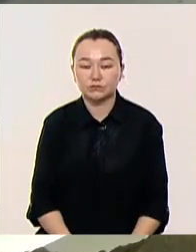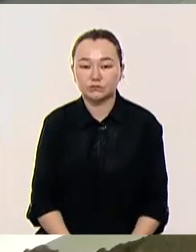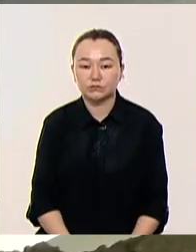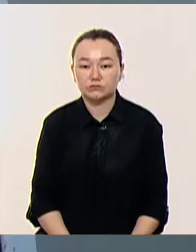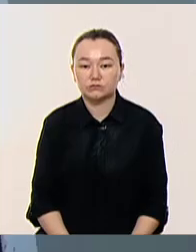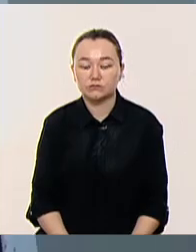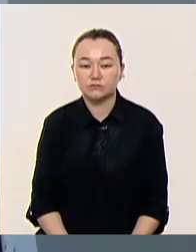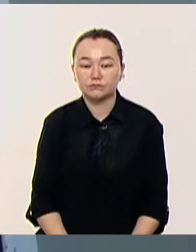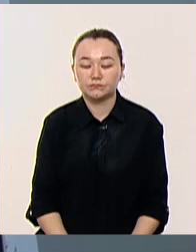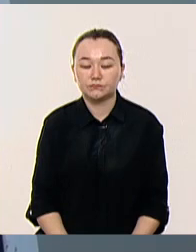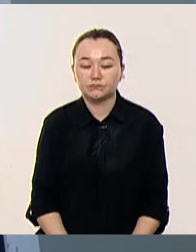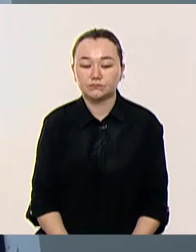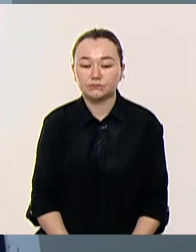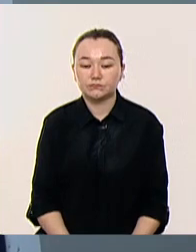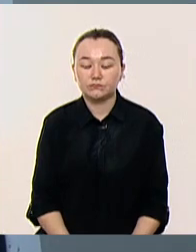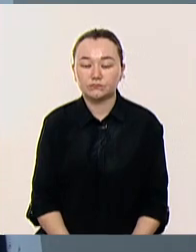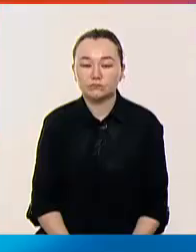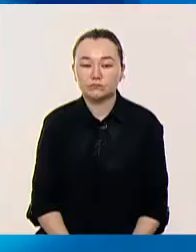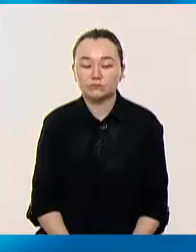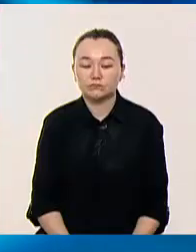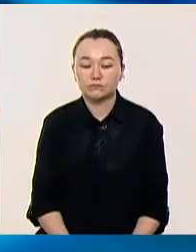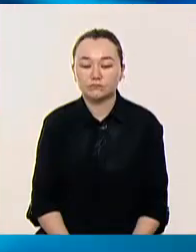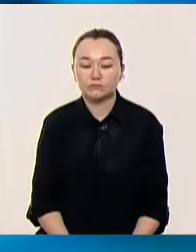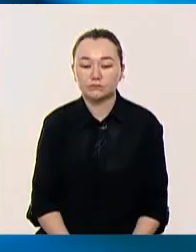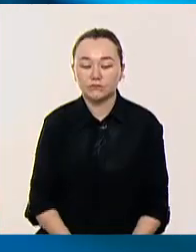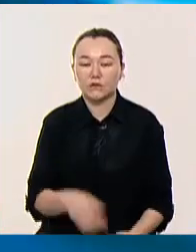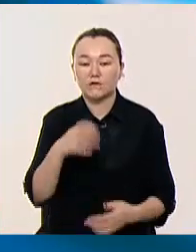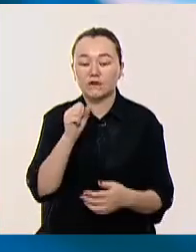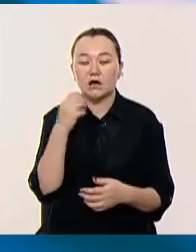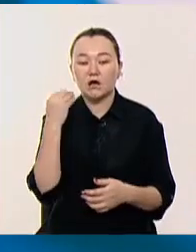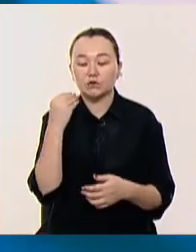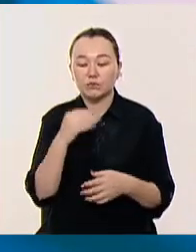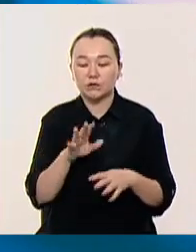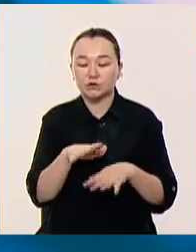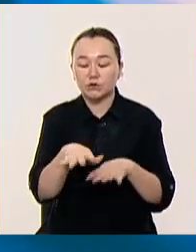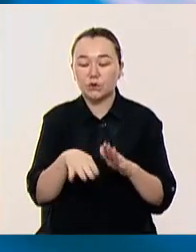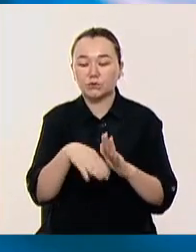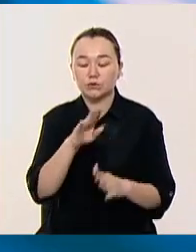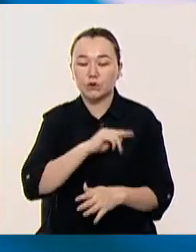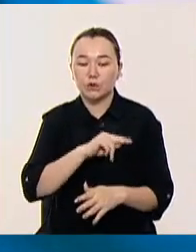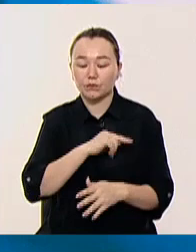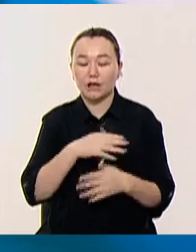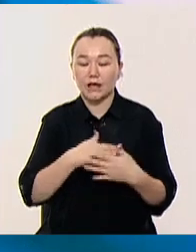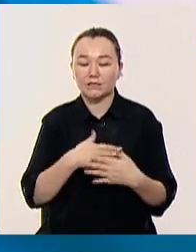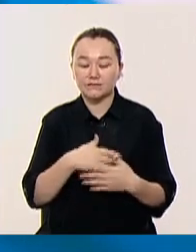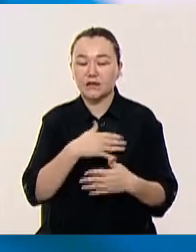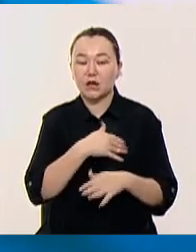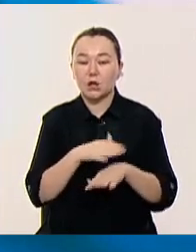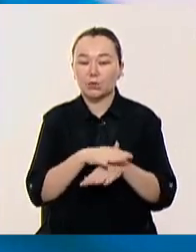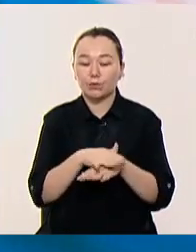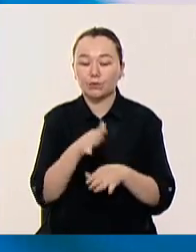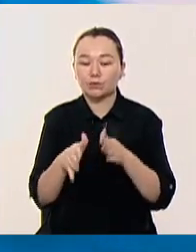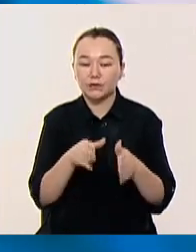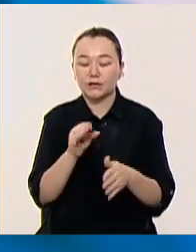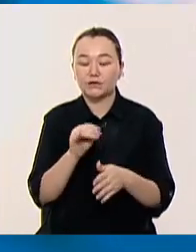Информбюро, Восточно-Казахстанская область. В Актобе чествовали лучших работников, активистов, волонтеров и ветеранов